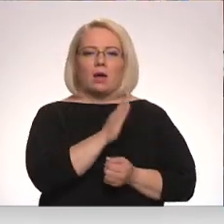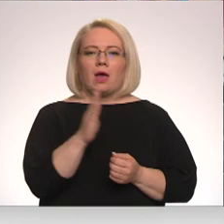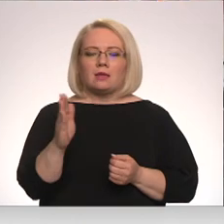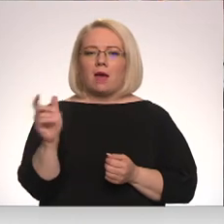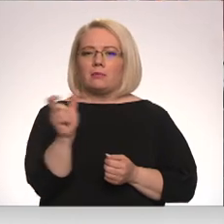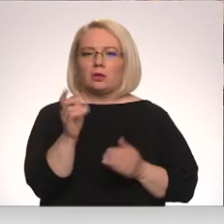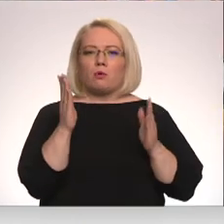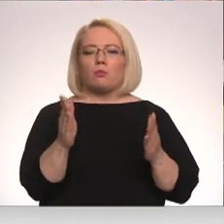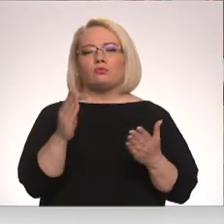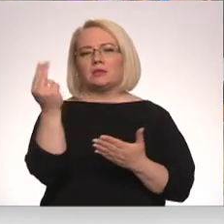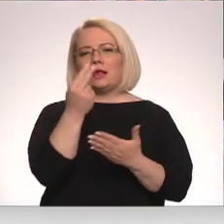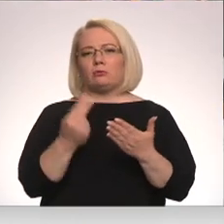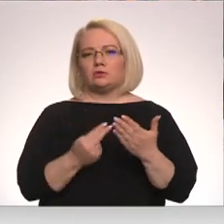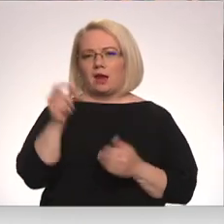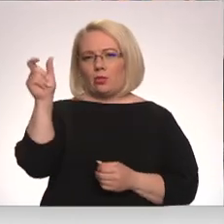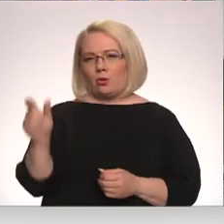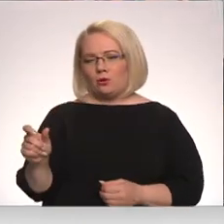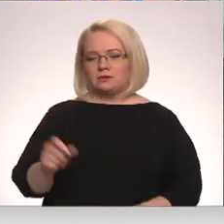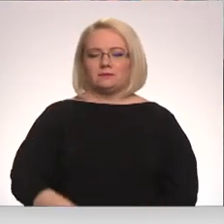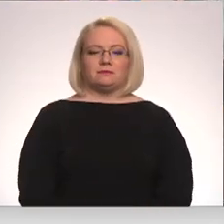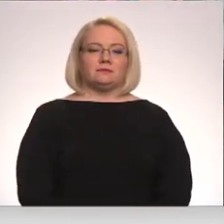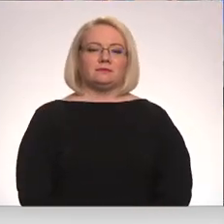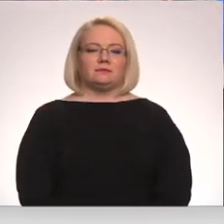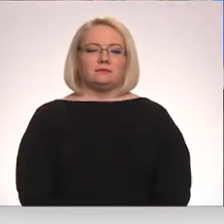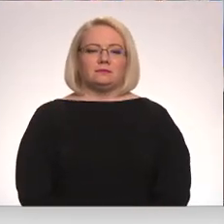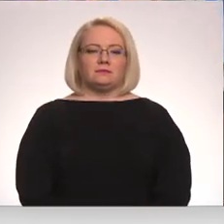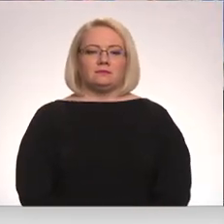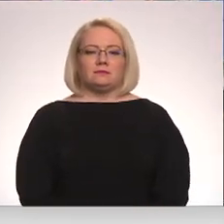viņš būs ilustrators. Sanita Liepiņa, Terēze Matisone, TV9 Pakalni.